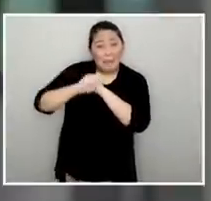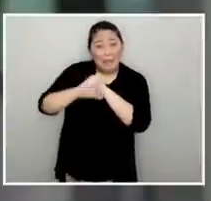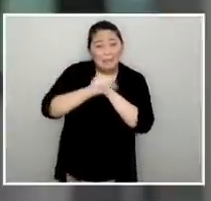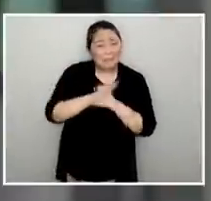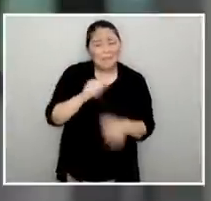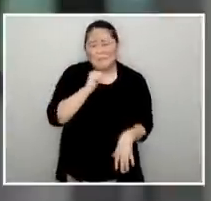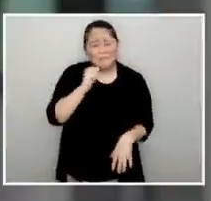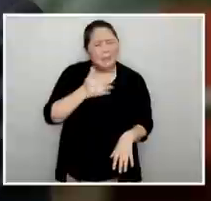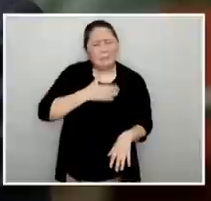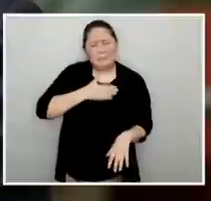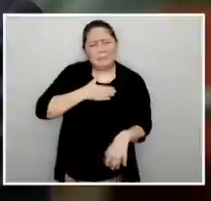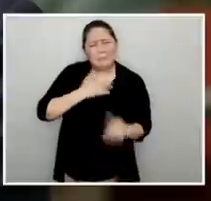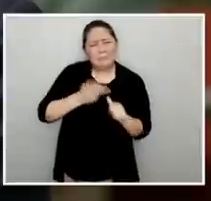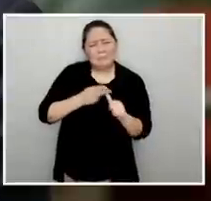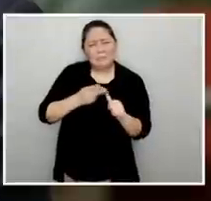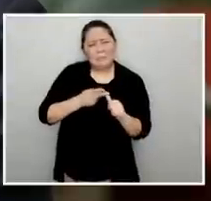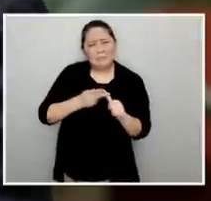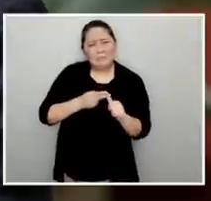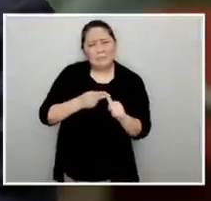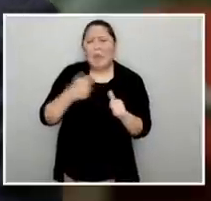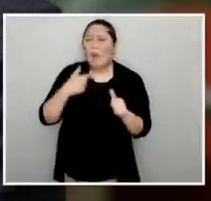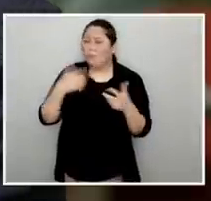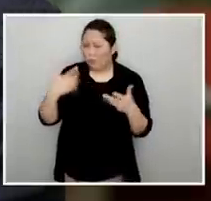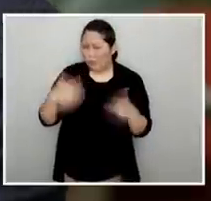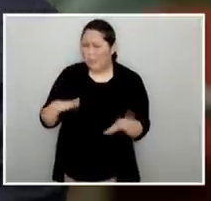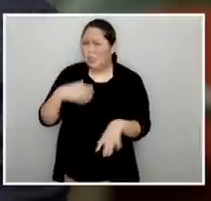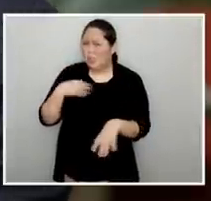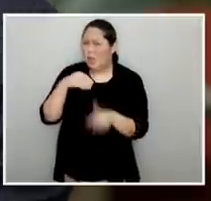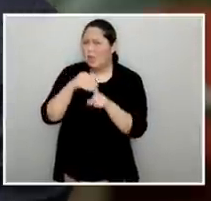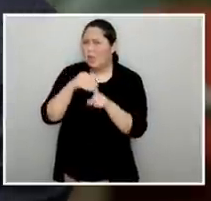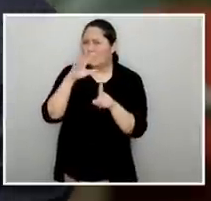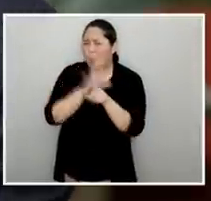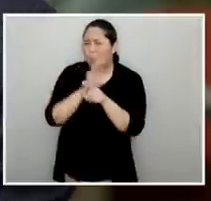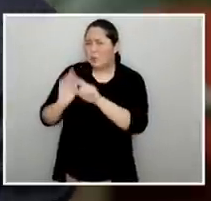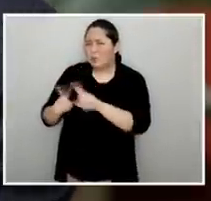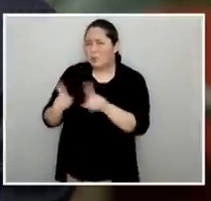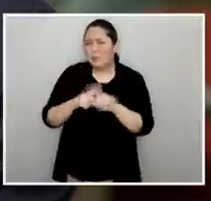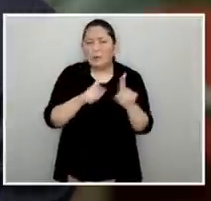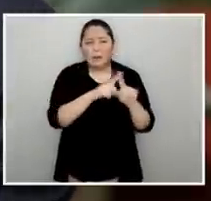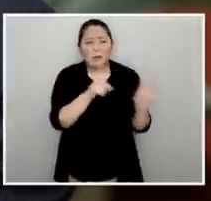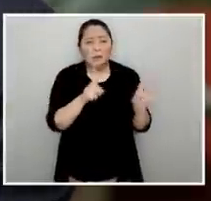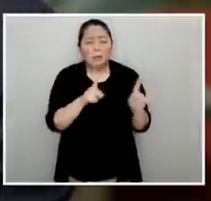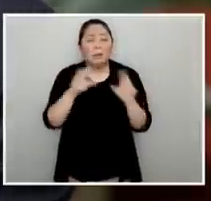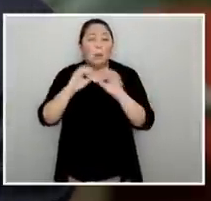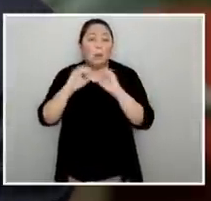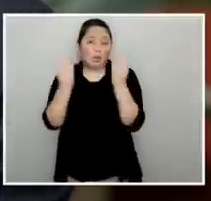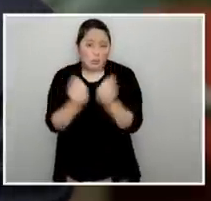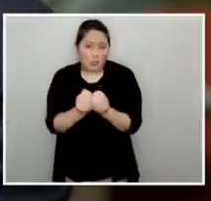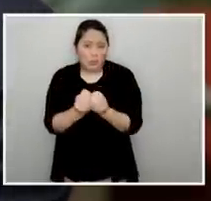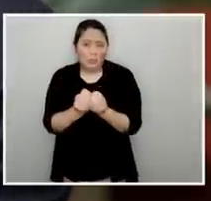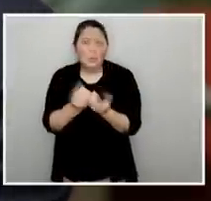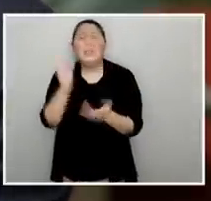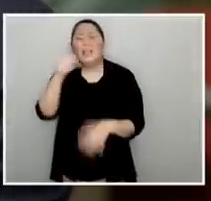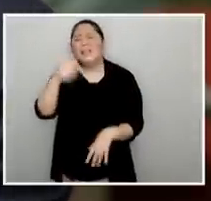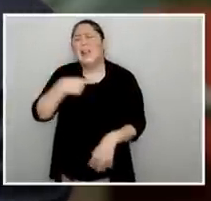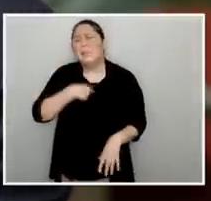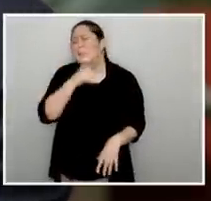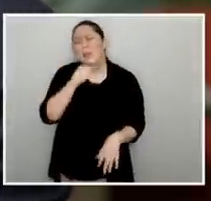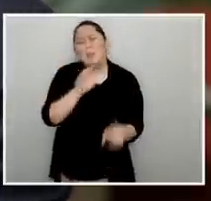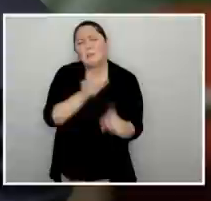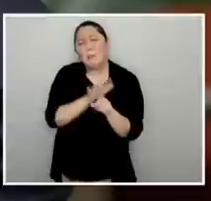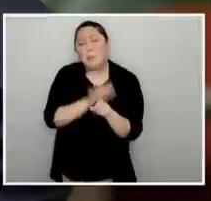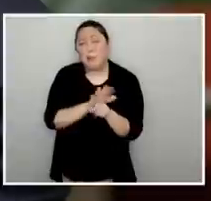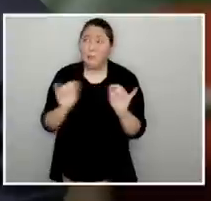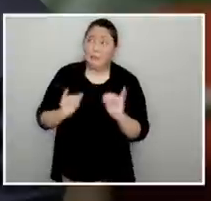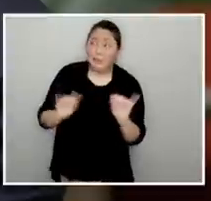exposed to a lot of organizations. Of course, hindi kagaya ng popularity ni Manny Pacquiao, boxingero siya. No? At saka